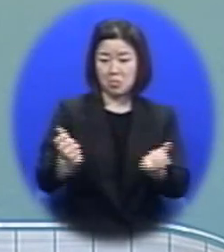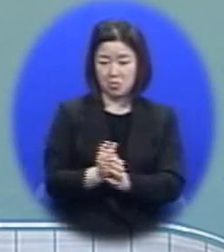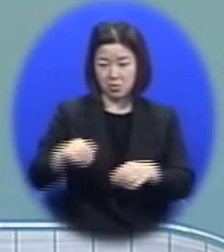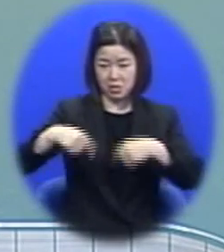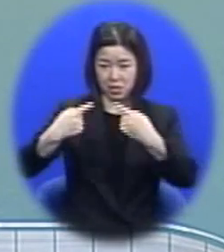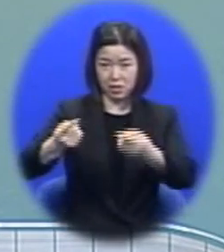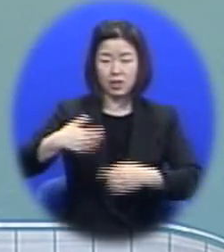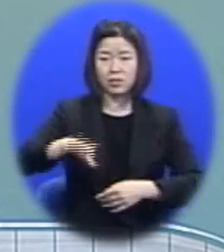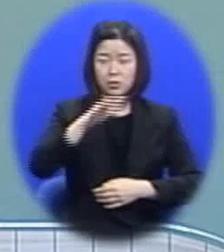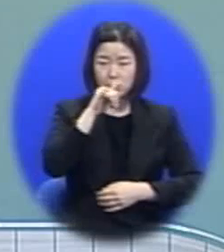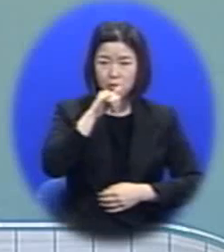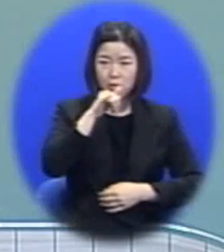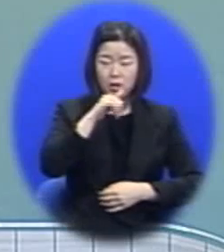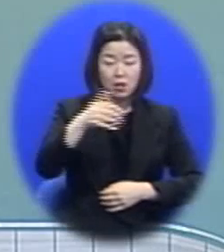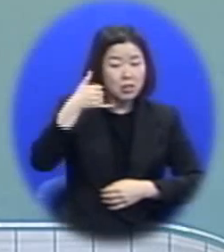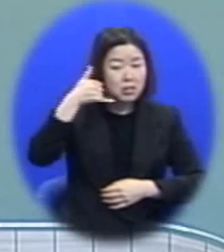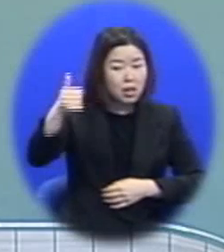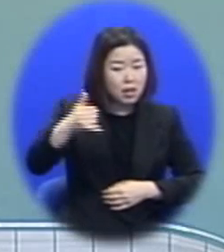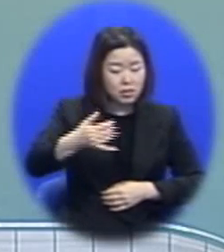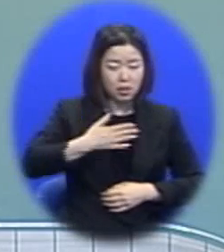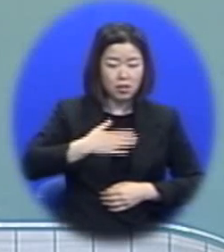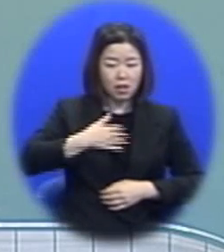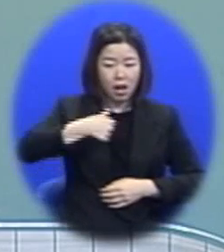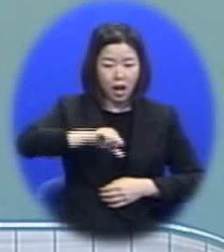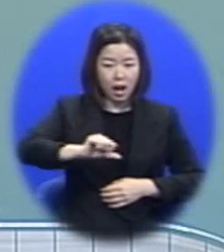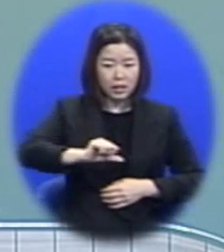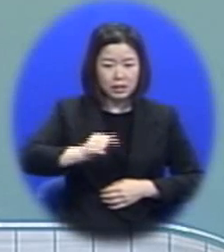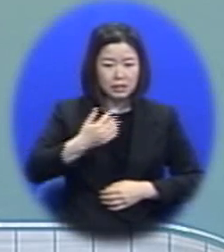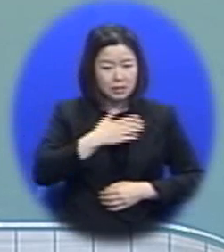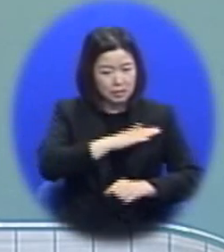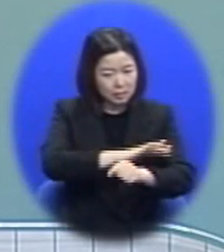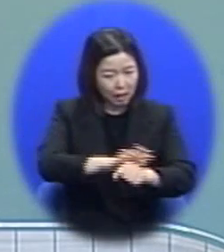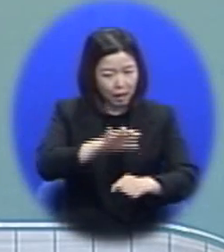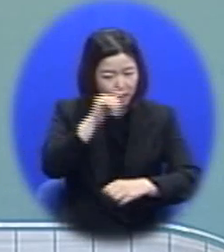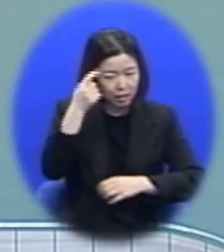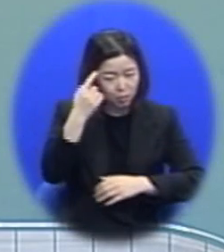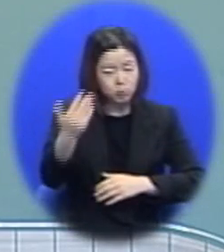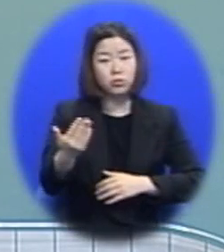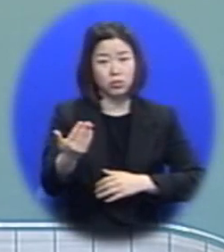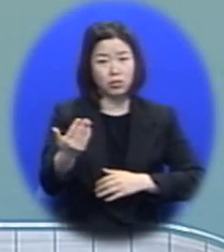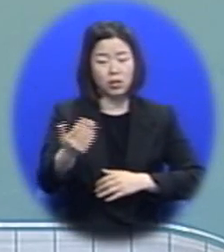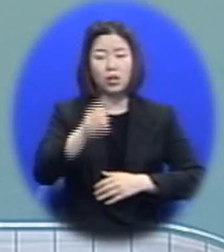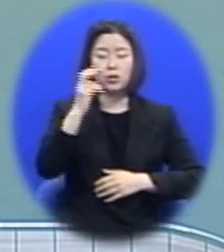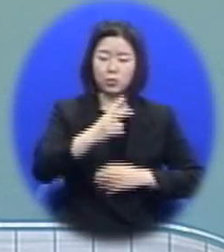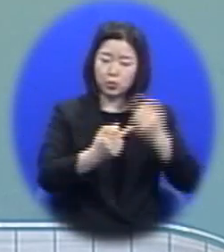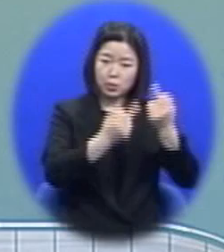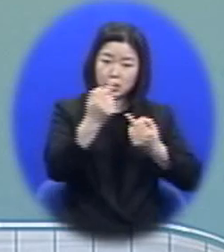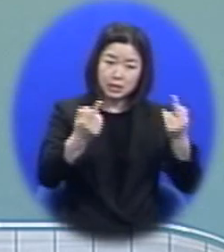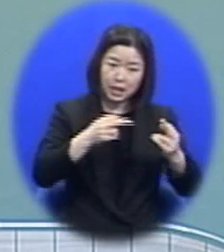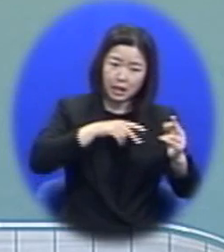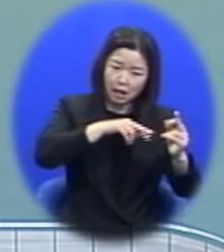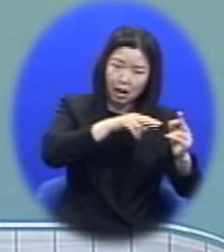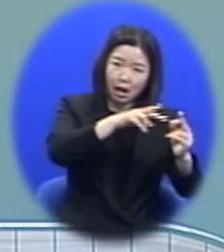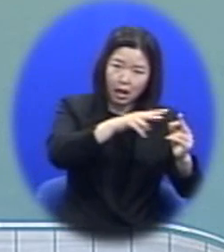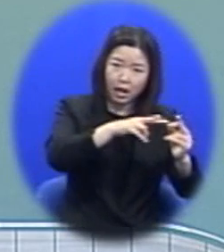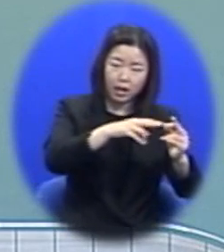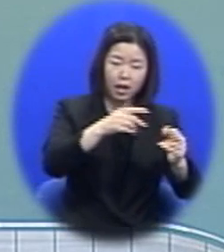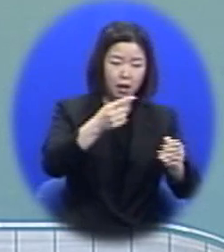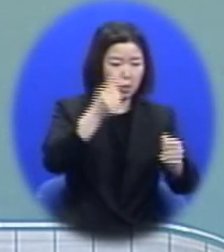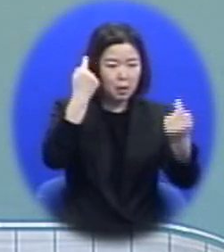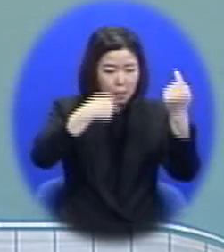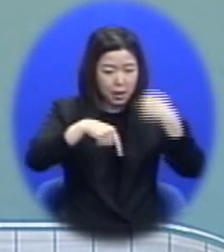아들 안부를 챙기는 부모가 많답니다 들 산 타다가 넘어져서 긁는데 겨울에 산에 왜